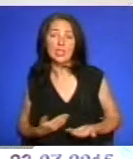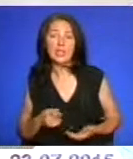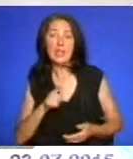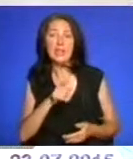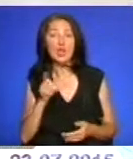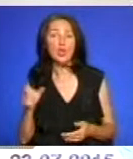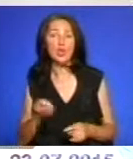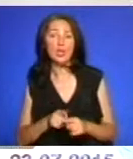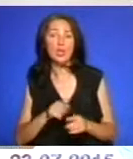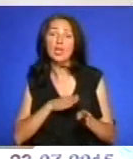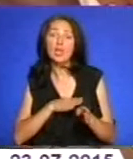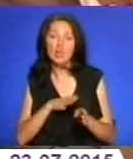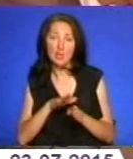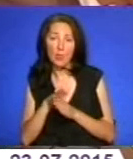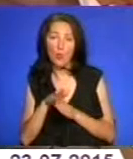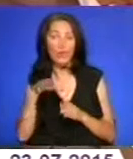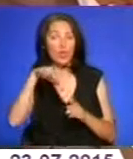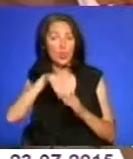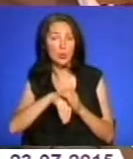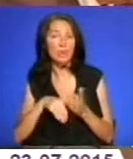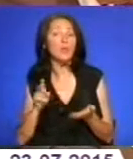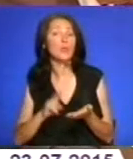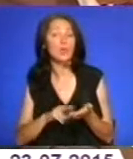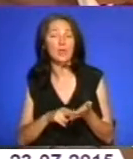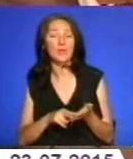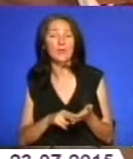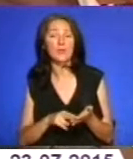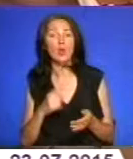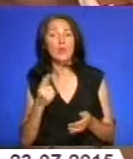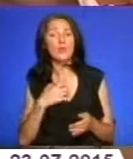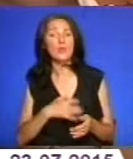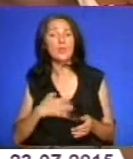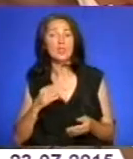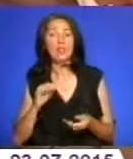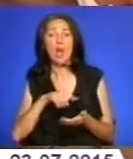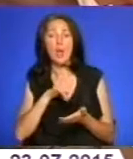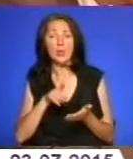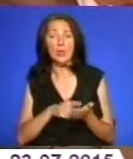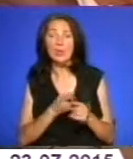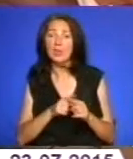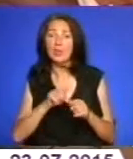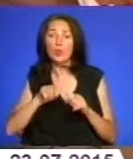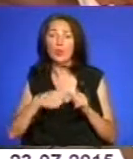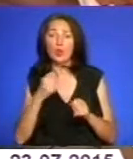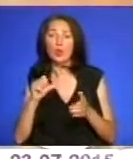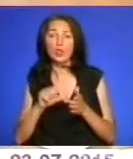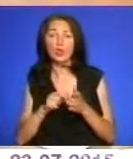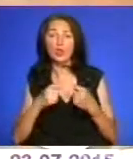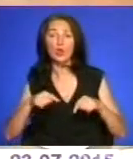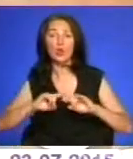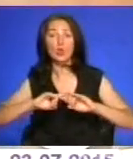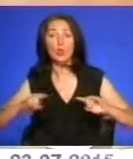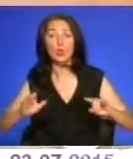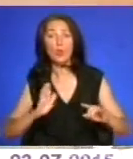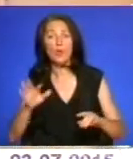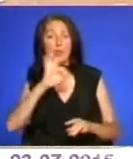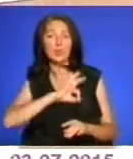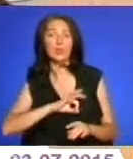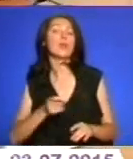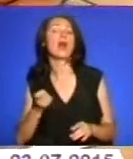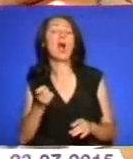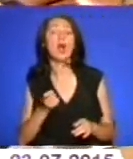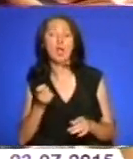які наповнюють цей бюджет. Одним із важливих питань, які порушували учасники круглого столу, було використання касових апаратів